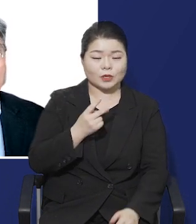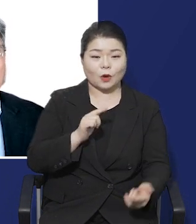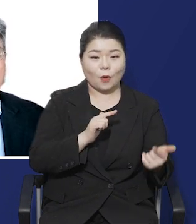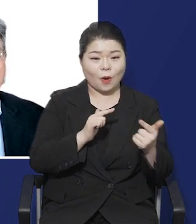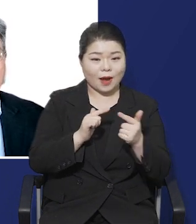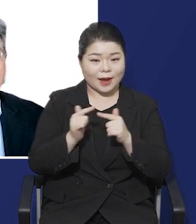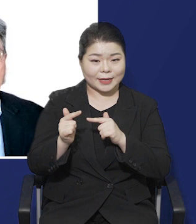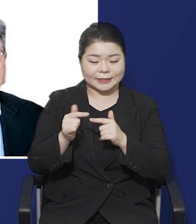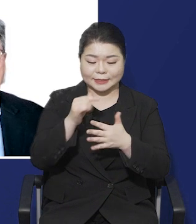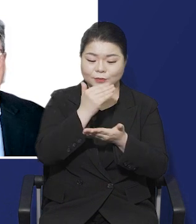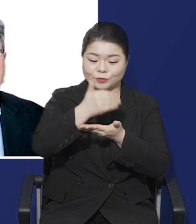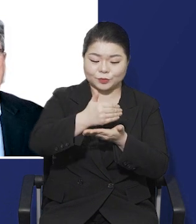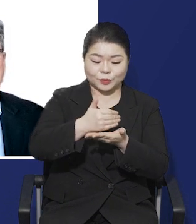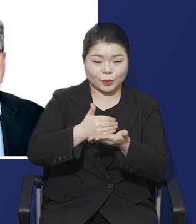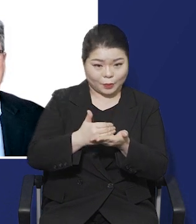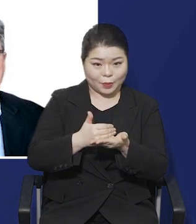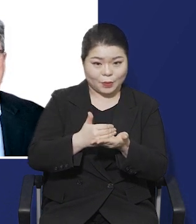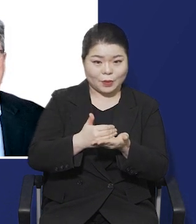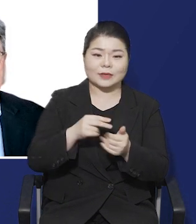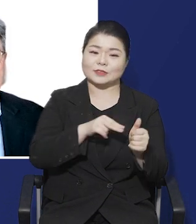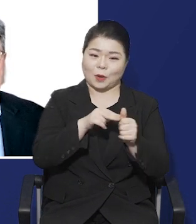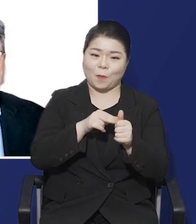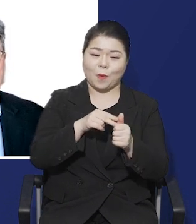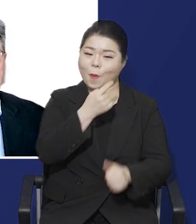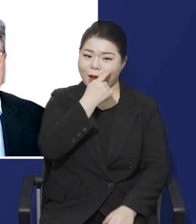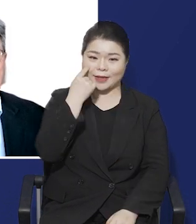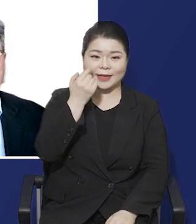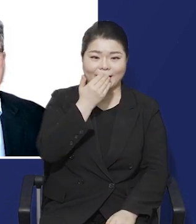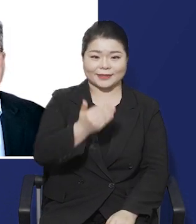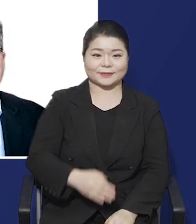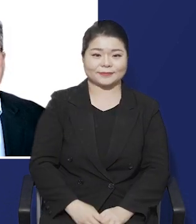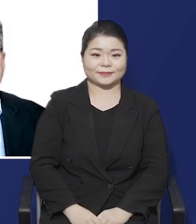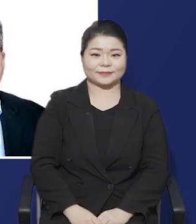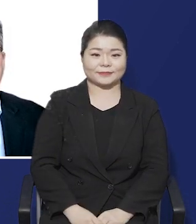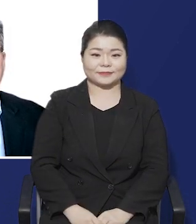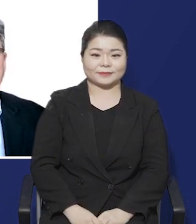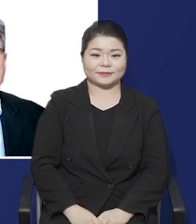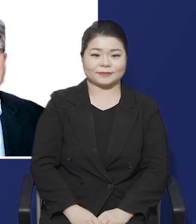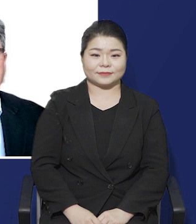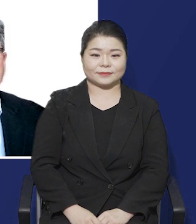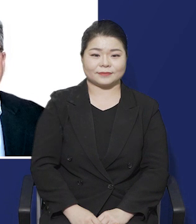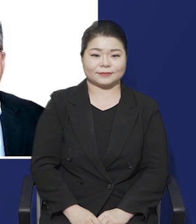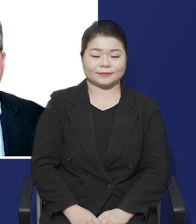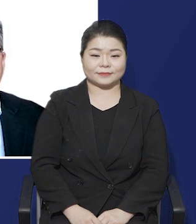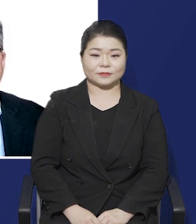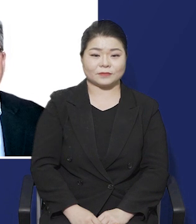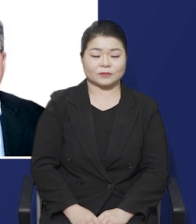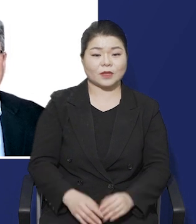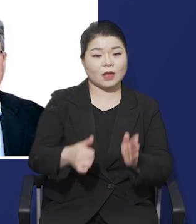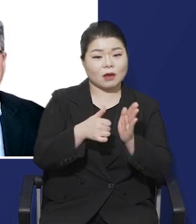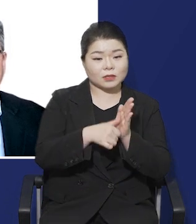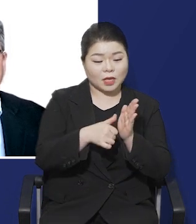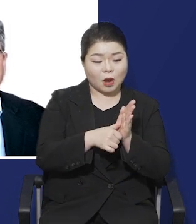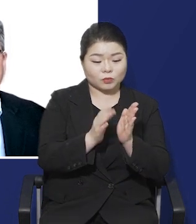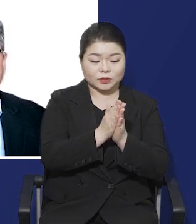또는 품목별로 정보를 찾아볼 수 있습니다. 또한 인콰이어리와 상품